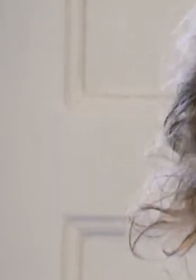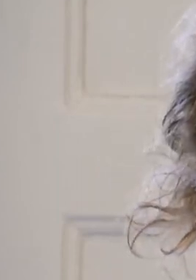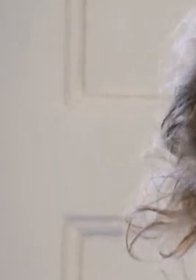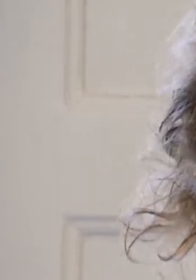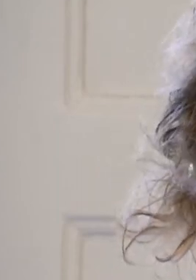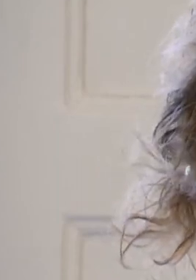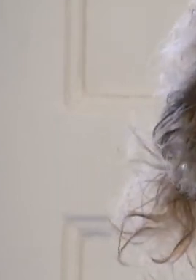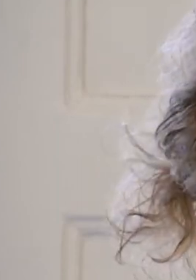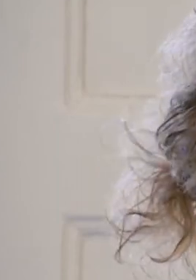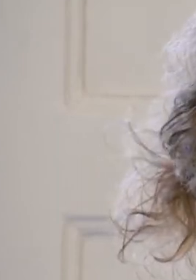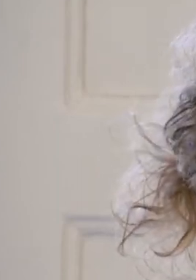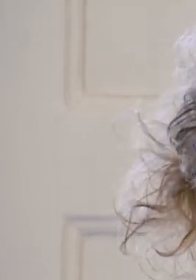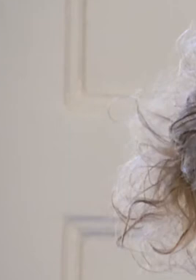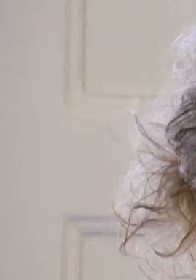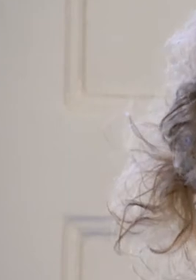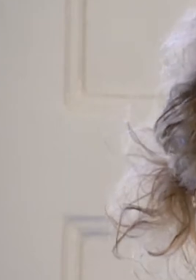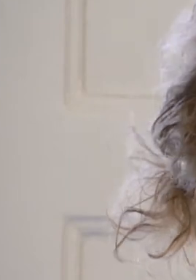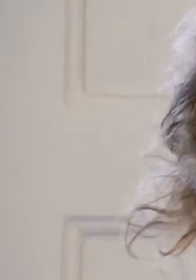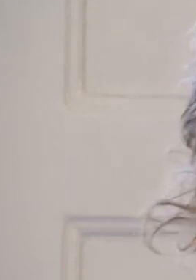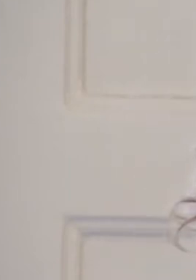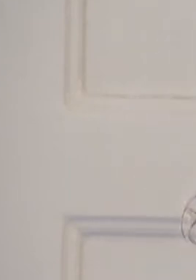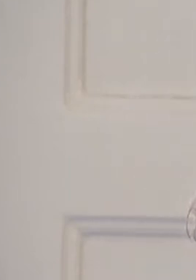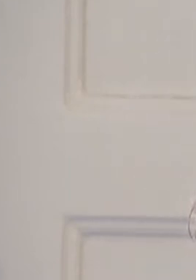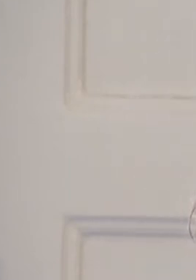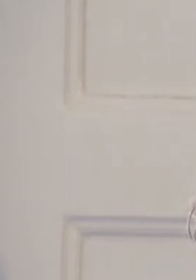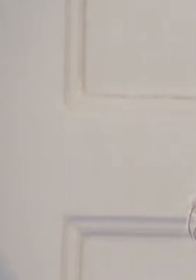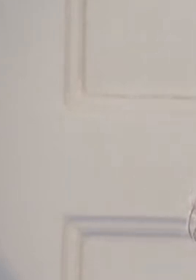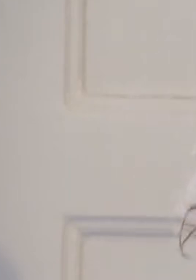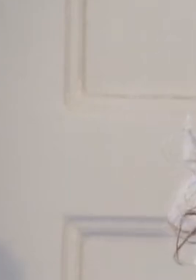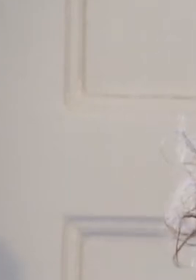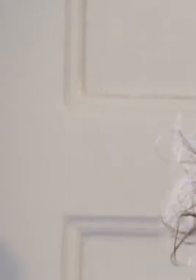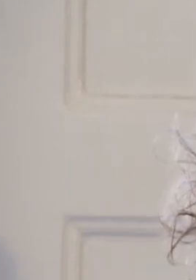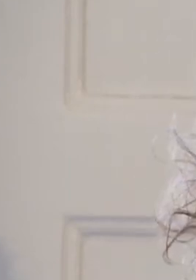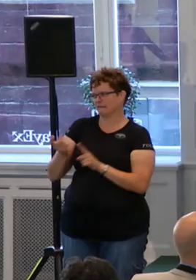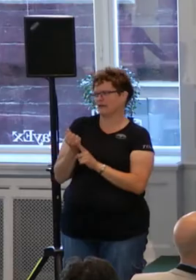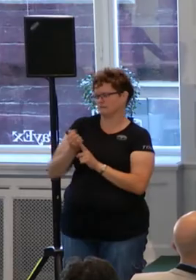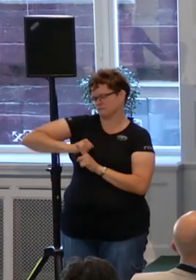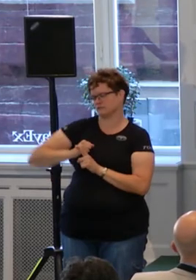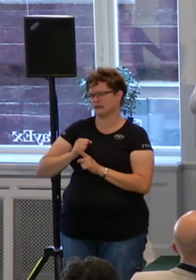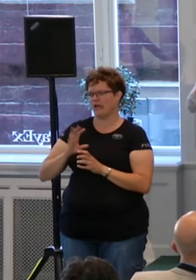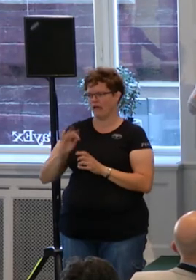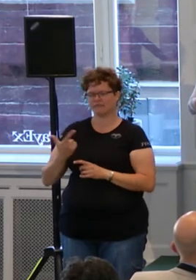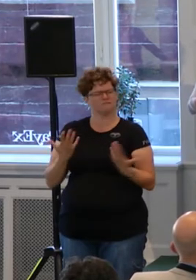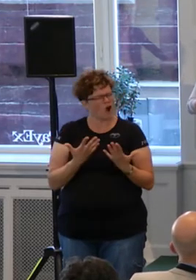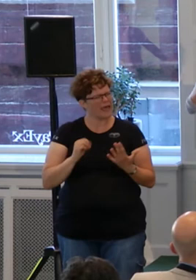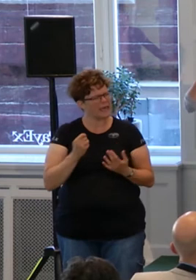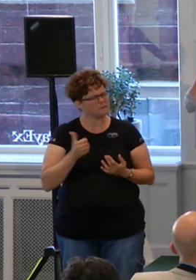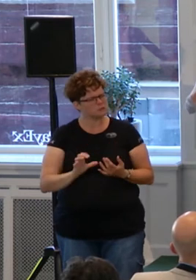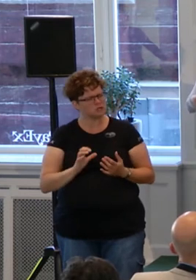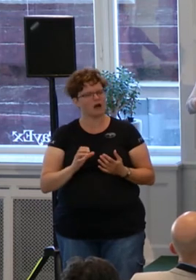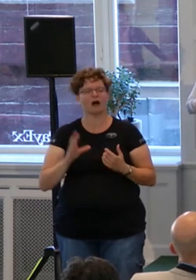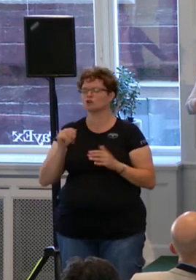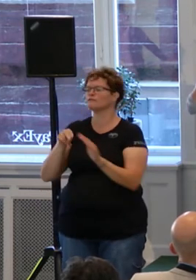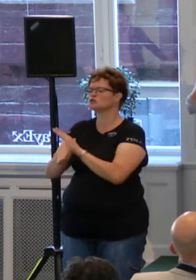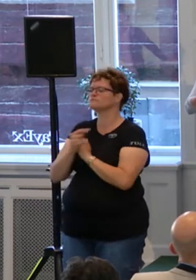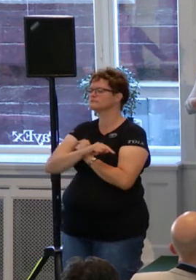det. Det är ingen hemlighet att jag är emot EBO-systemet och kopplar det till grov organiserad brottslighet. Och EBO-systemet är lagen. Ja, det är att flyktingar